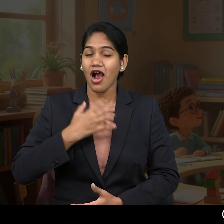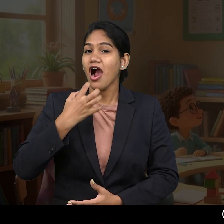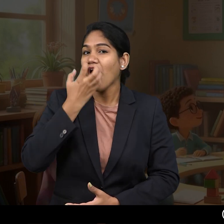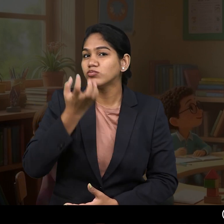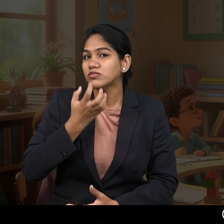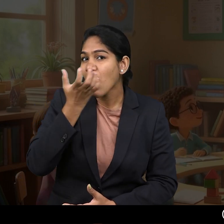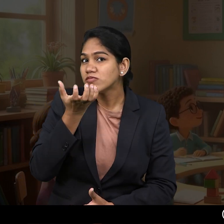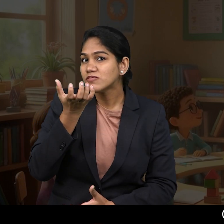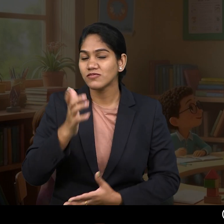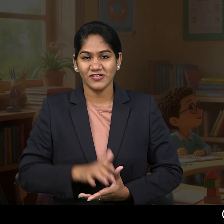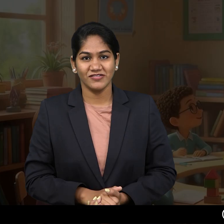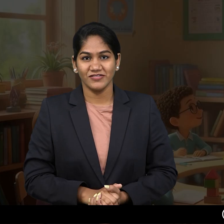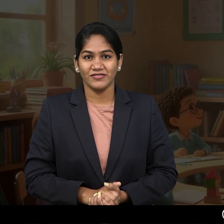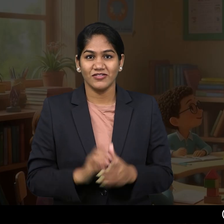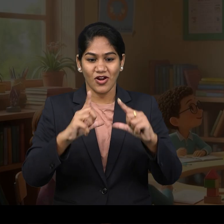கொய்யா,